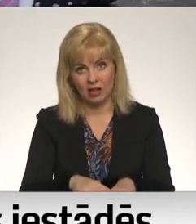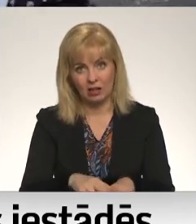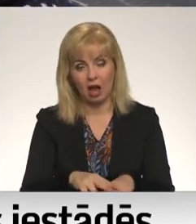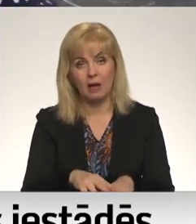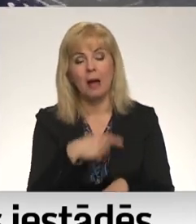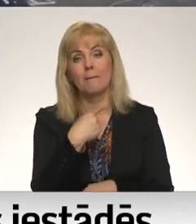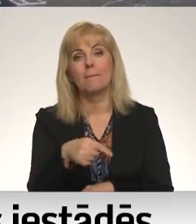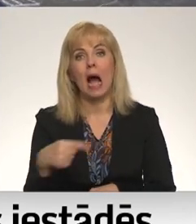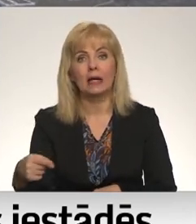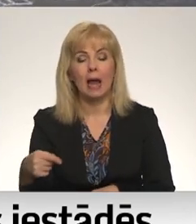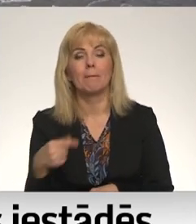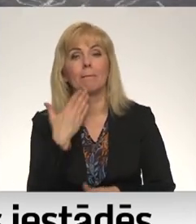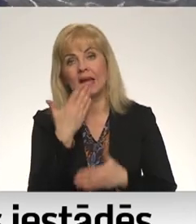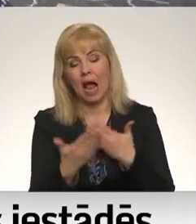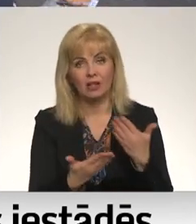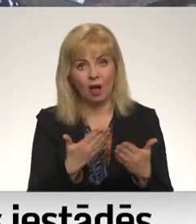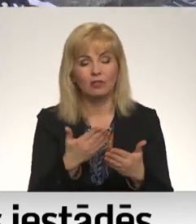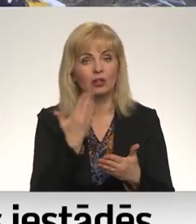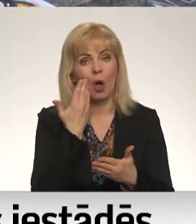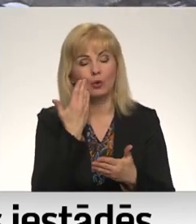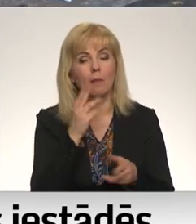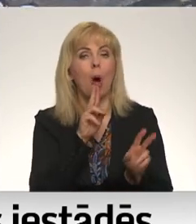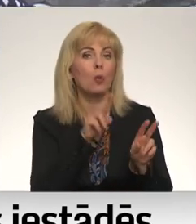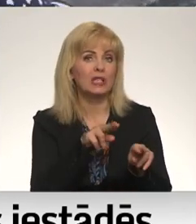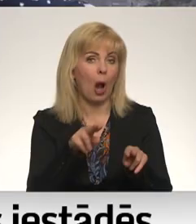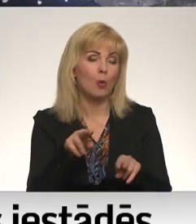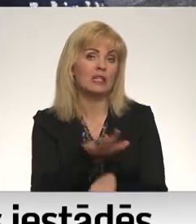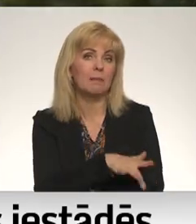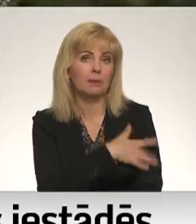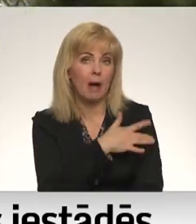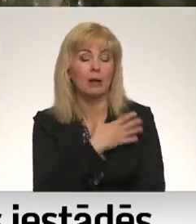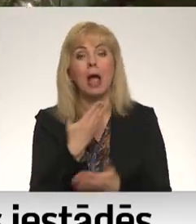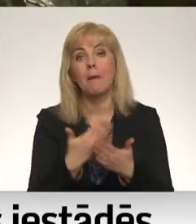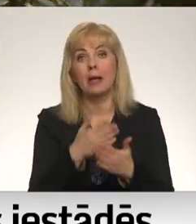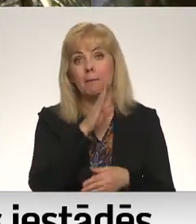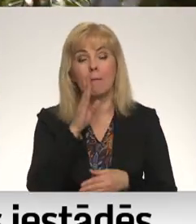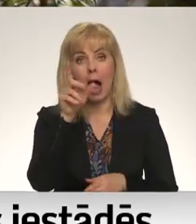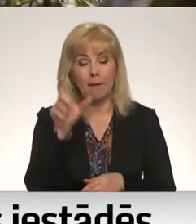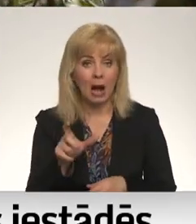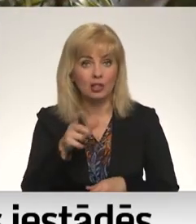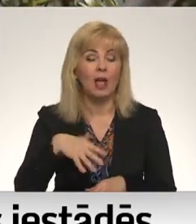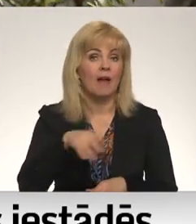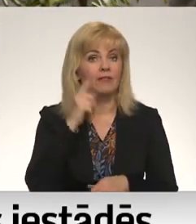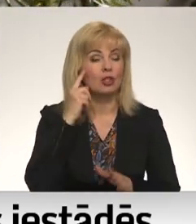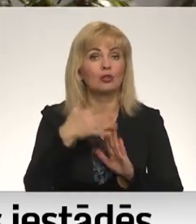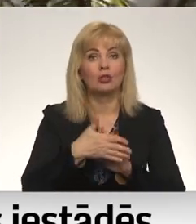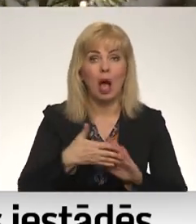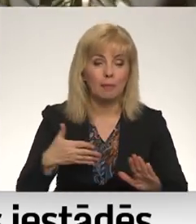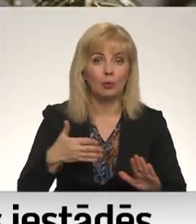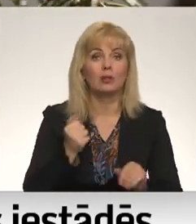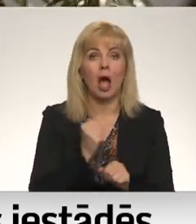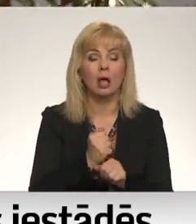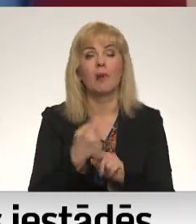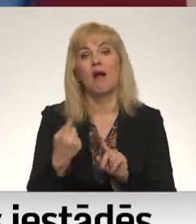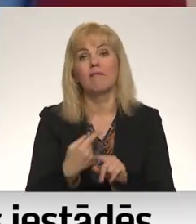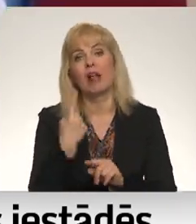un pārējām piedāvāsim šo uzraudzības pakalpojumu, un ja būs mammas vairāk, kuras nu visas atrod darbu, tad vēl jau ir